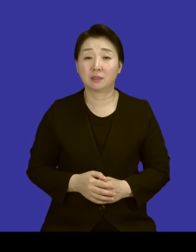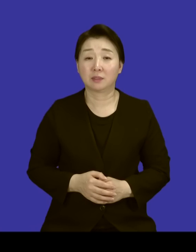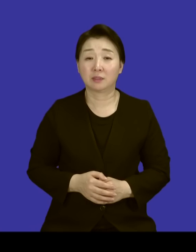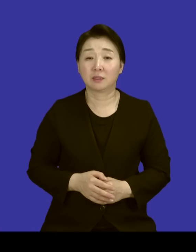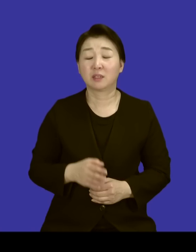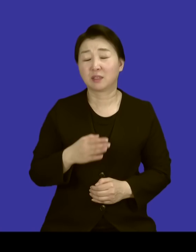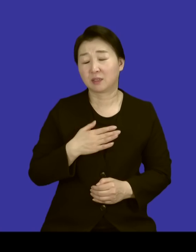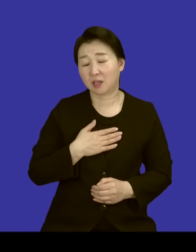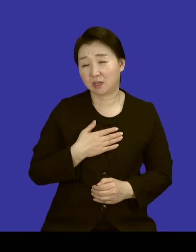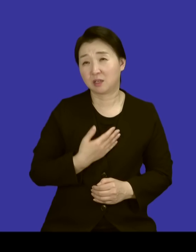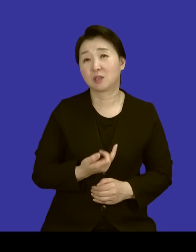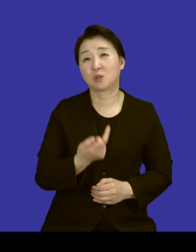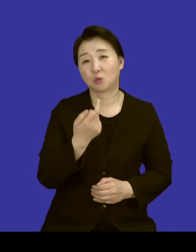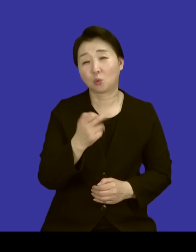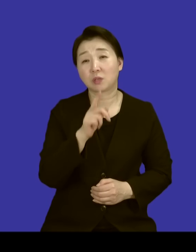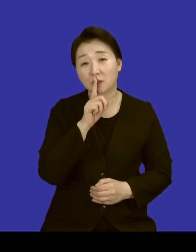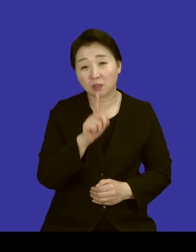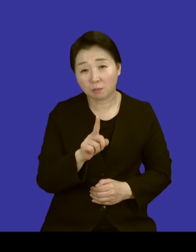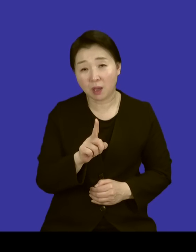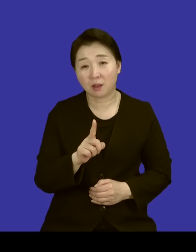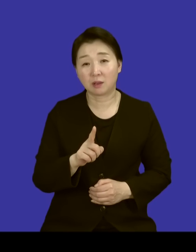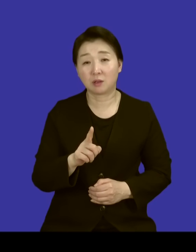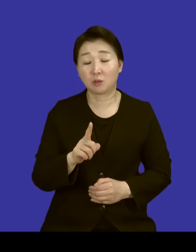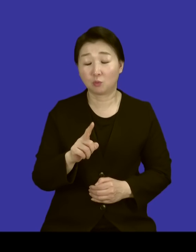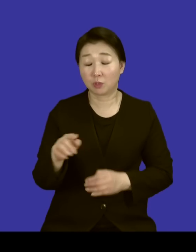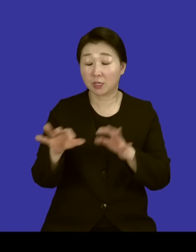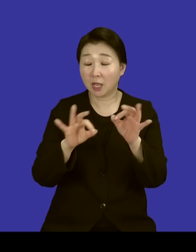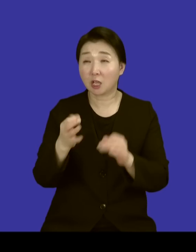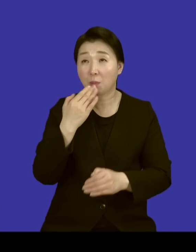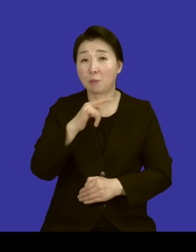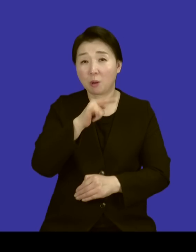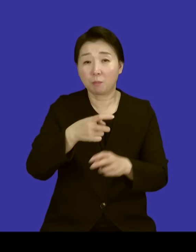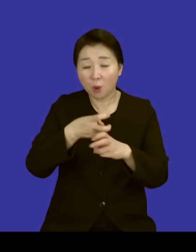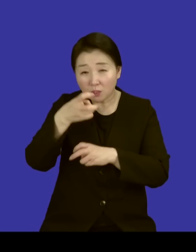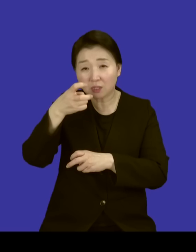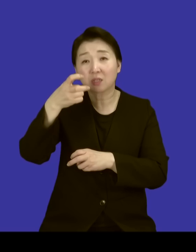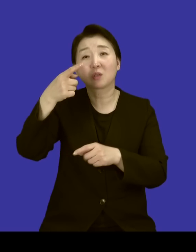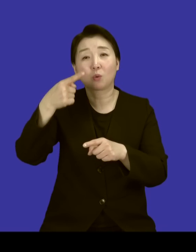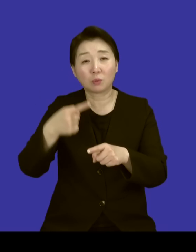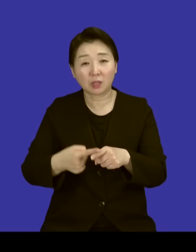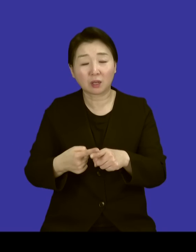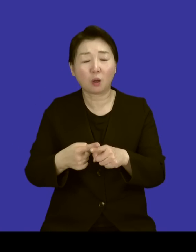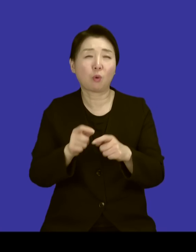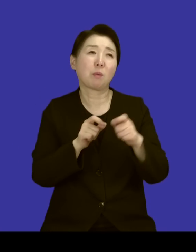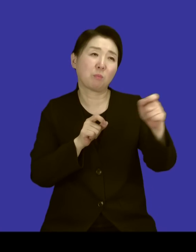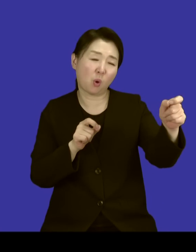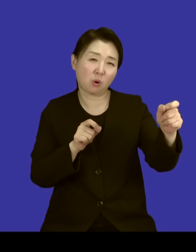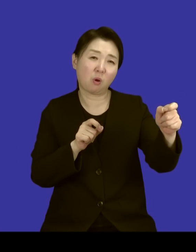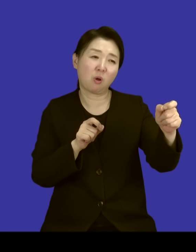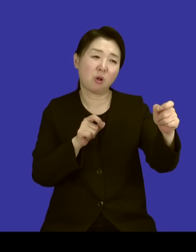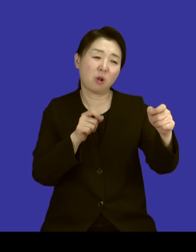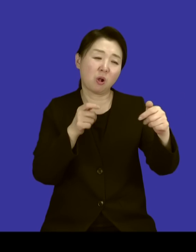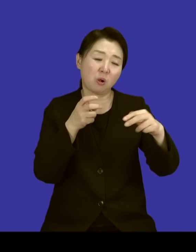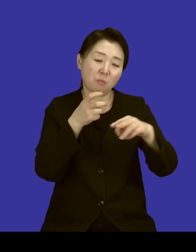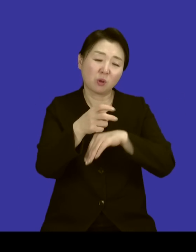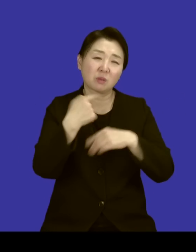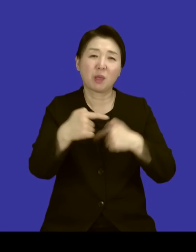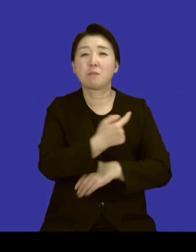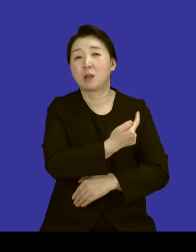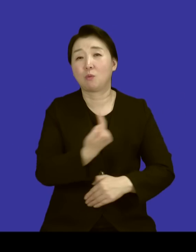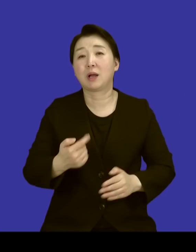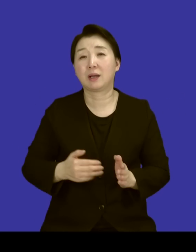동생이었다고 소개하면서 예. 저희 가게로 밥 먹으러 버스를 타고 오다가 알고 보니까 이제 좀 거리가 있는 데서 버스를 타고 매일 네. 오셨던 거예요.